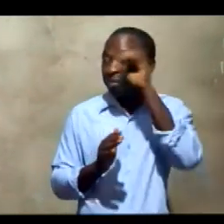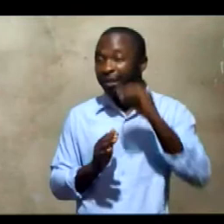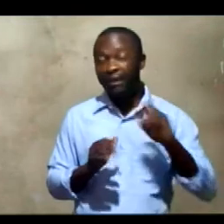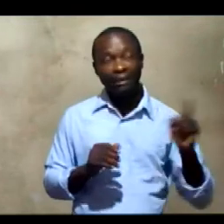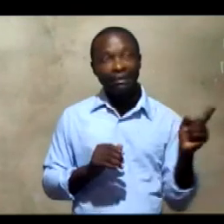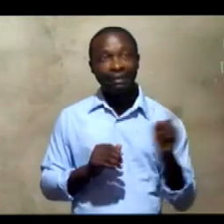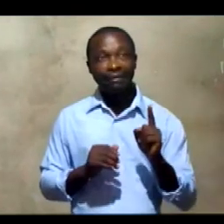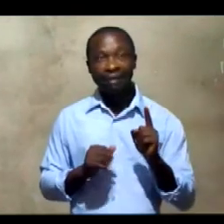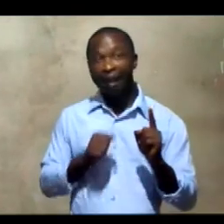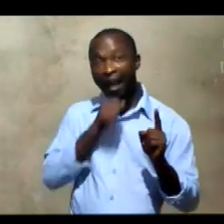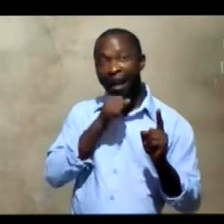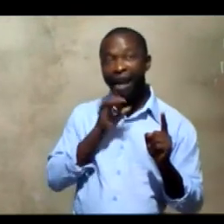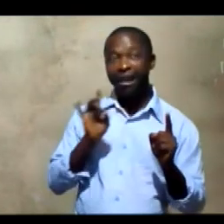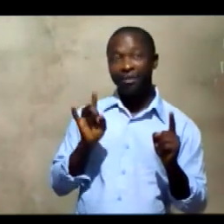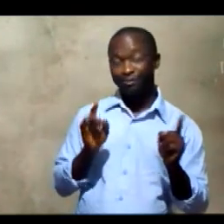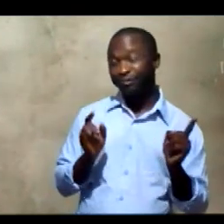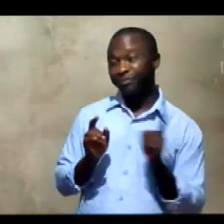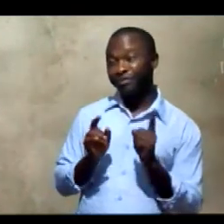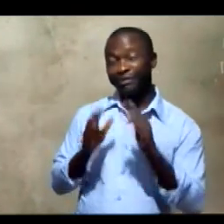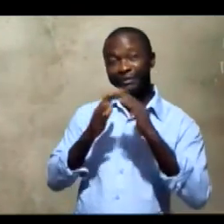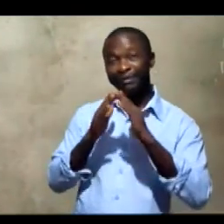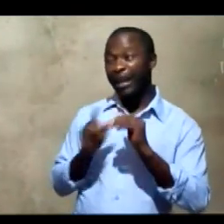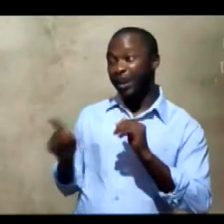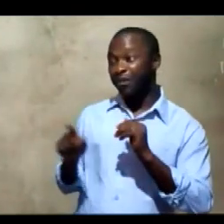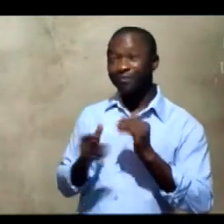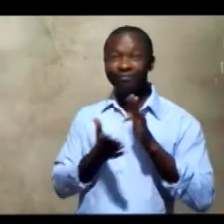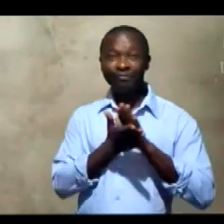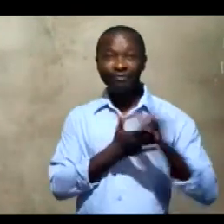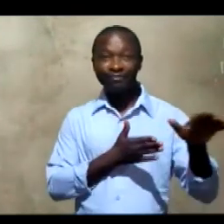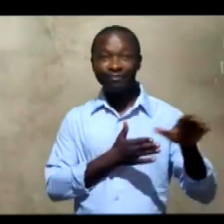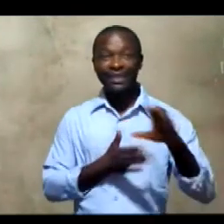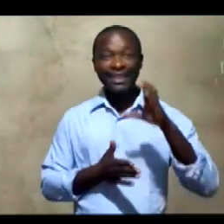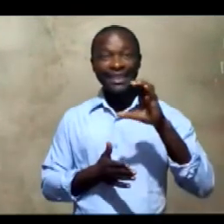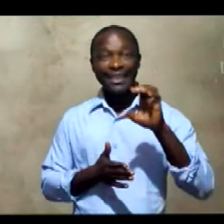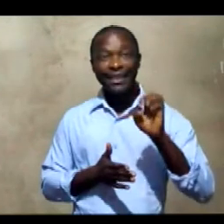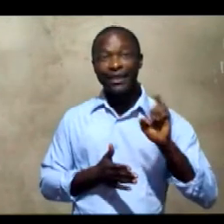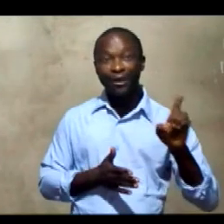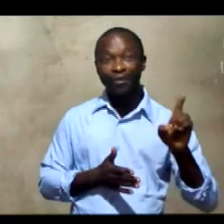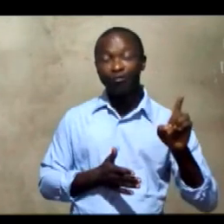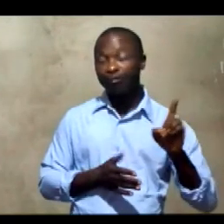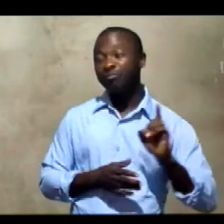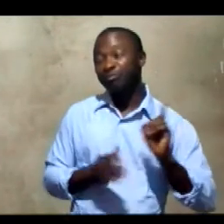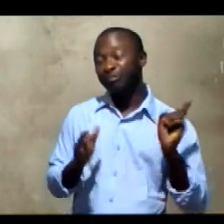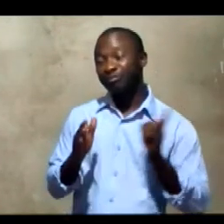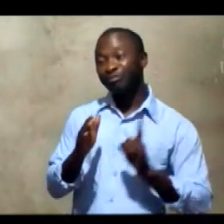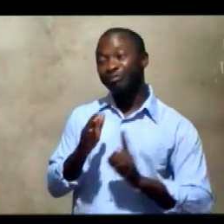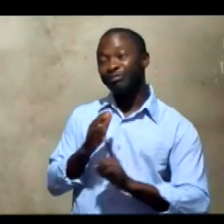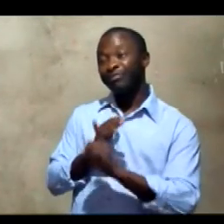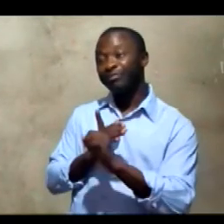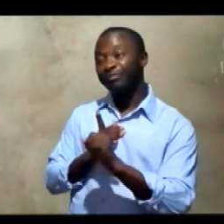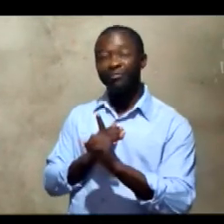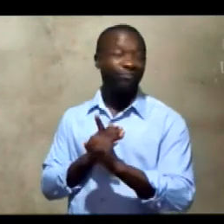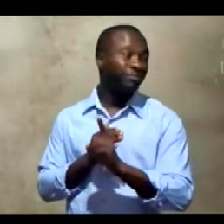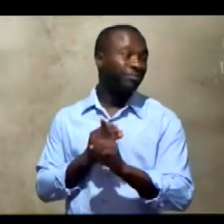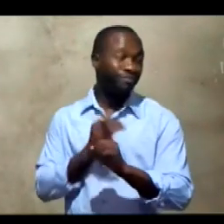8 ans, quand je faisais encore, je pense, de pause alimentaire, M. Alexis m'a pris comme,